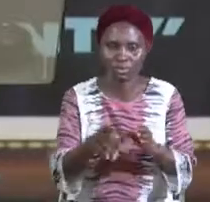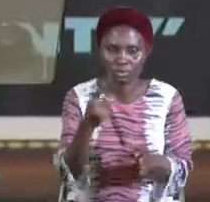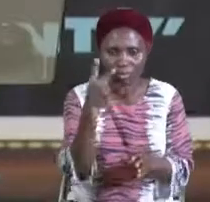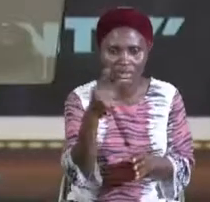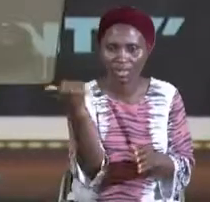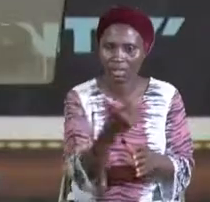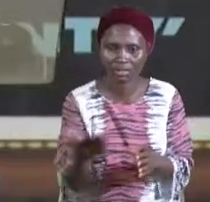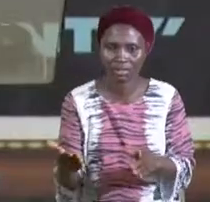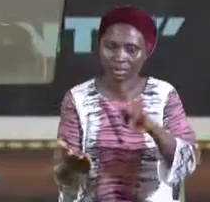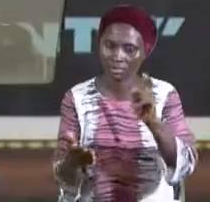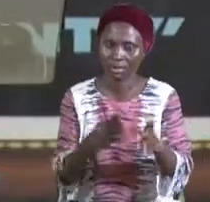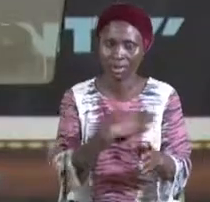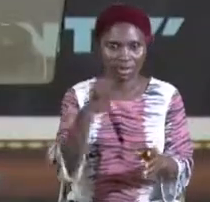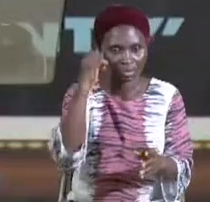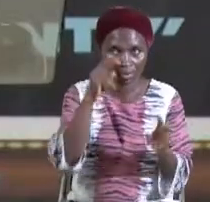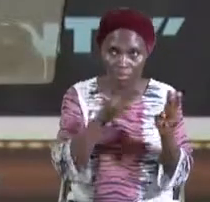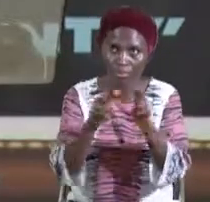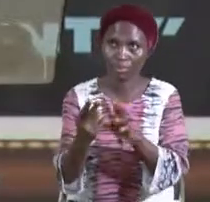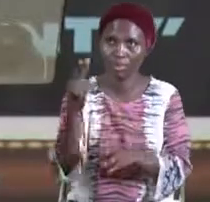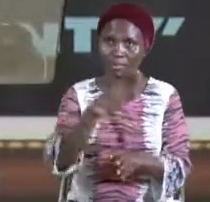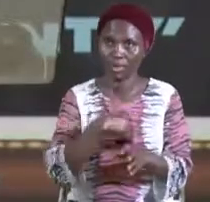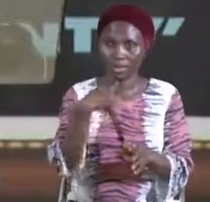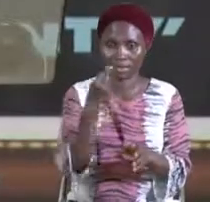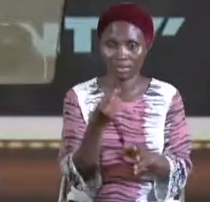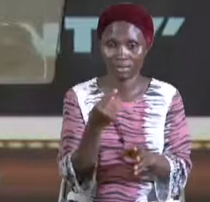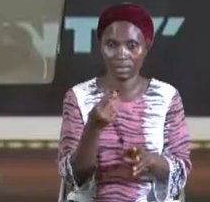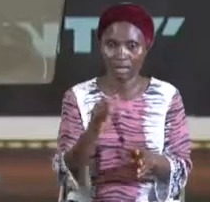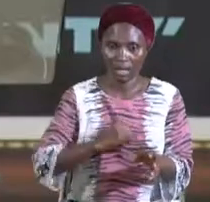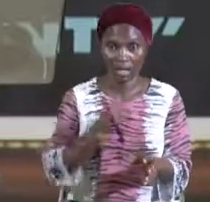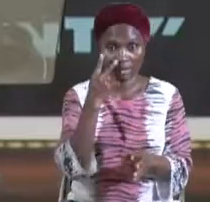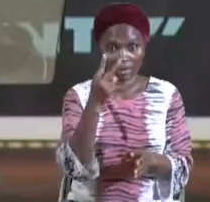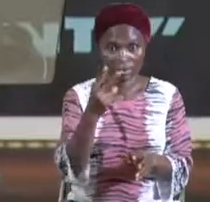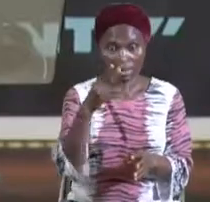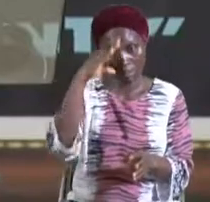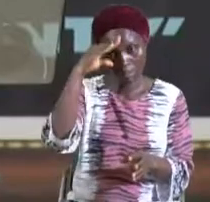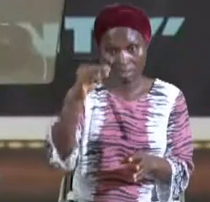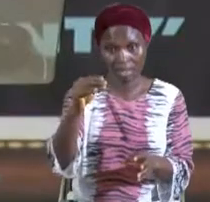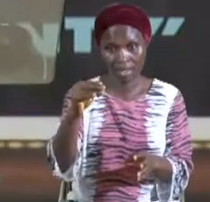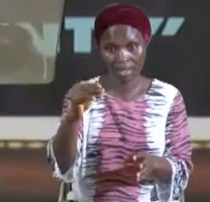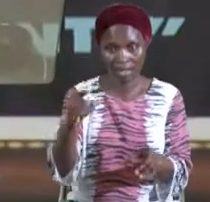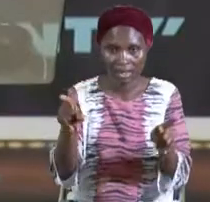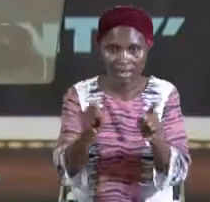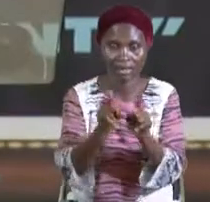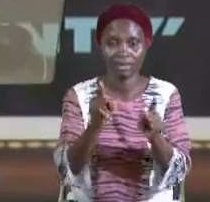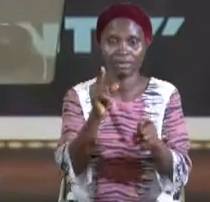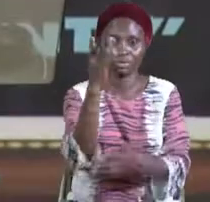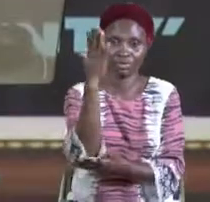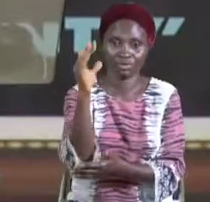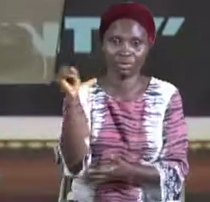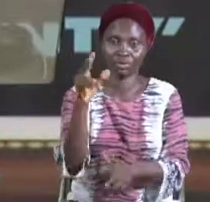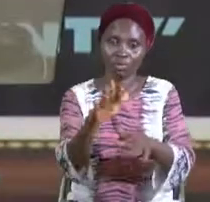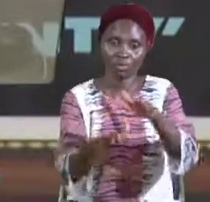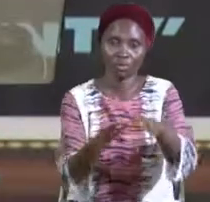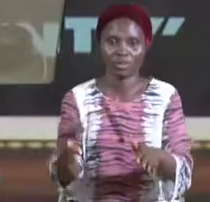quelque chose. Il regarda et dit, j'aperçois les hommes, mais j'en vois comme des arbres et